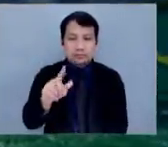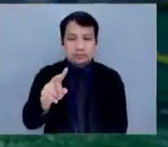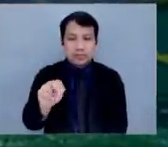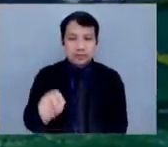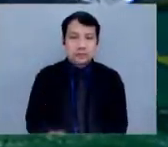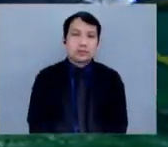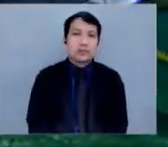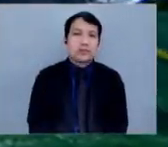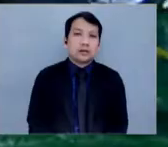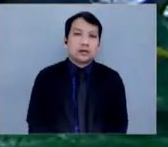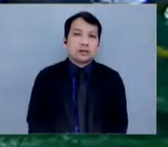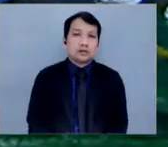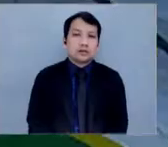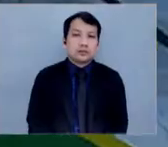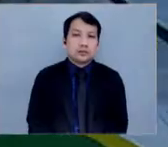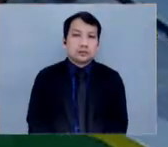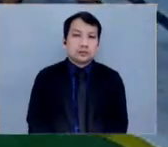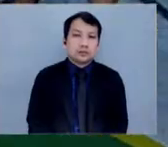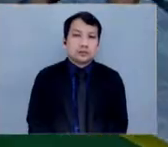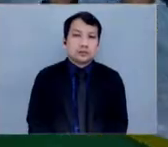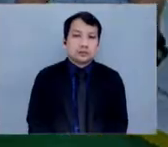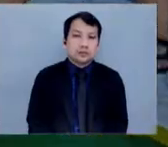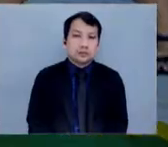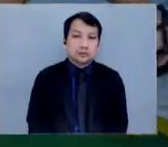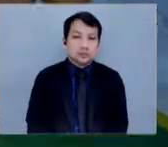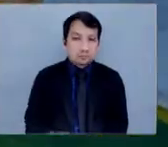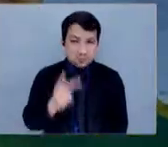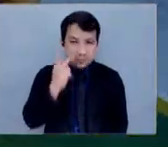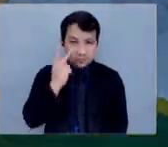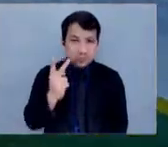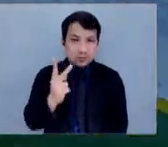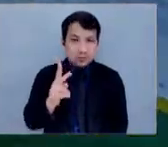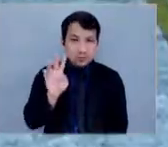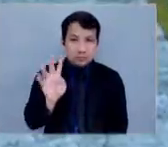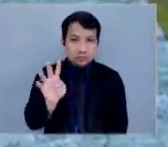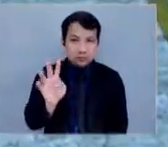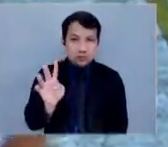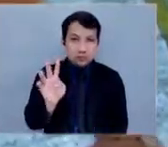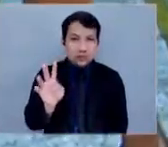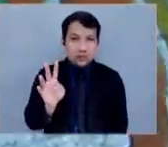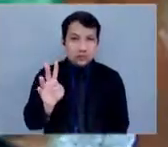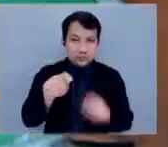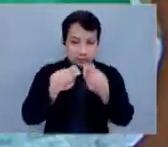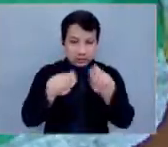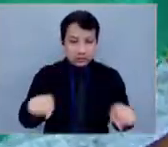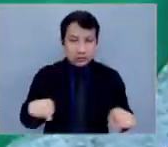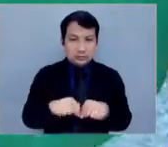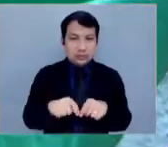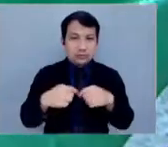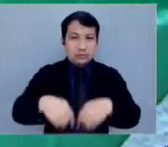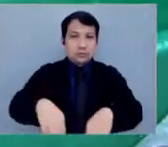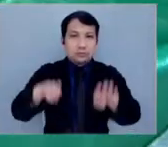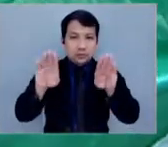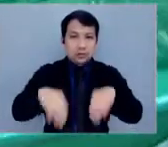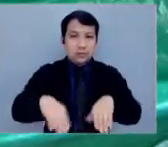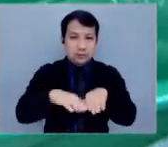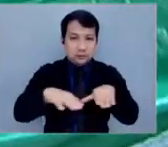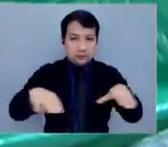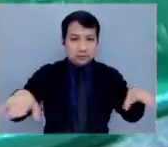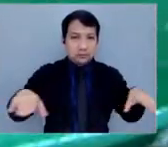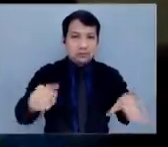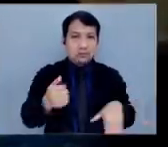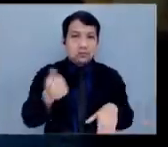lang, 40 portable tent lang ang naipahiram ng mga otoridad sa mga apektadong residente. Naglatag na muna ng lona para sa iba pang